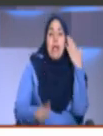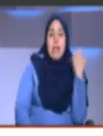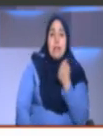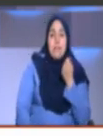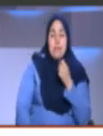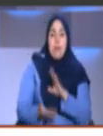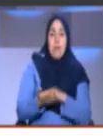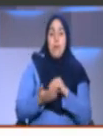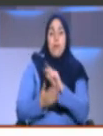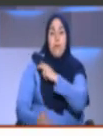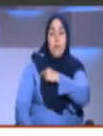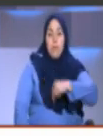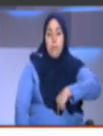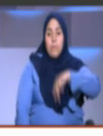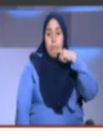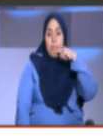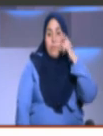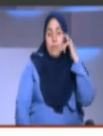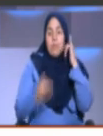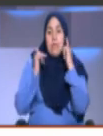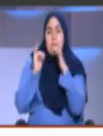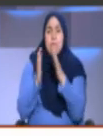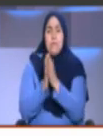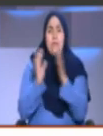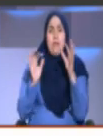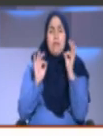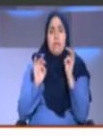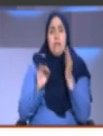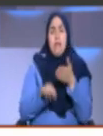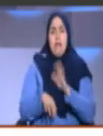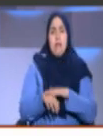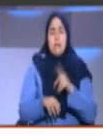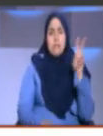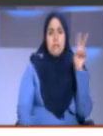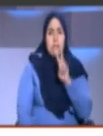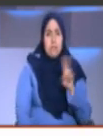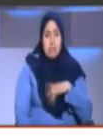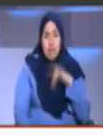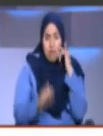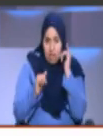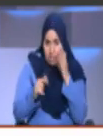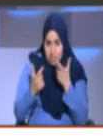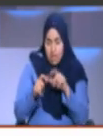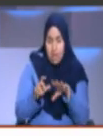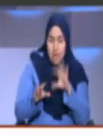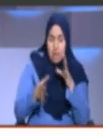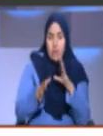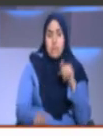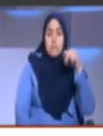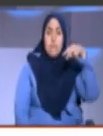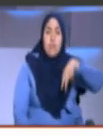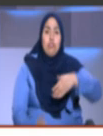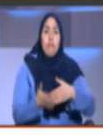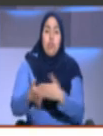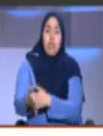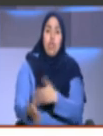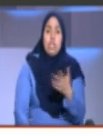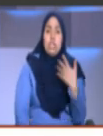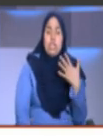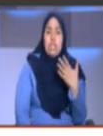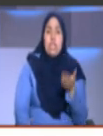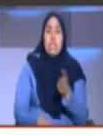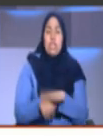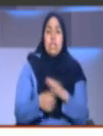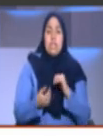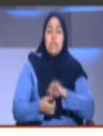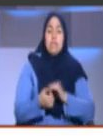اهتمام كبير الآن لسيناء، خصصت الدولة حوالي 8 مليار جنيه ضمن الموازنة الجديدة لتنمية سيناء، كل